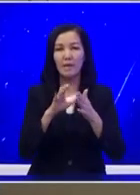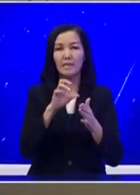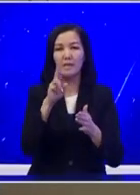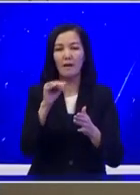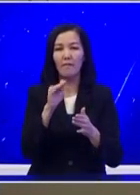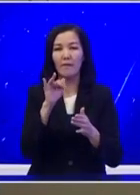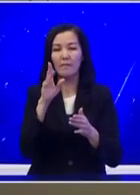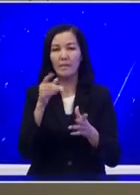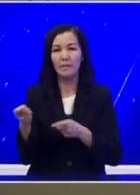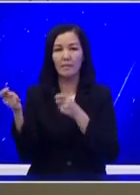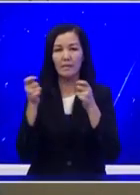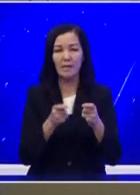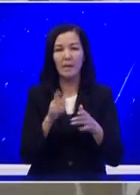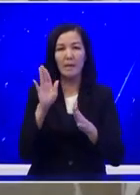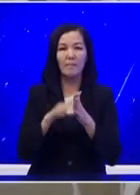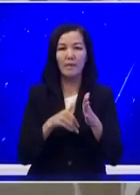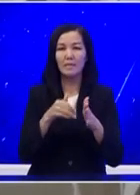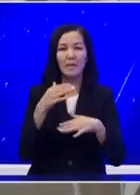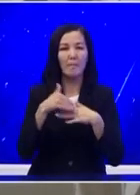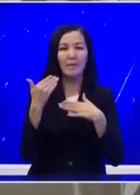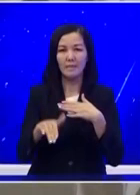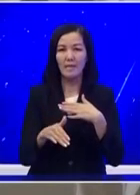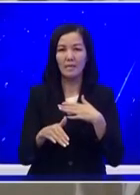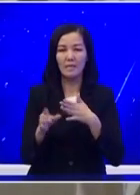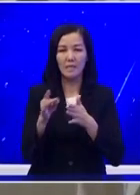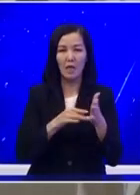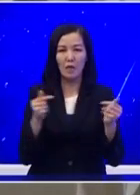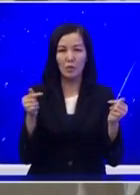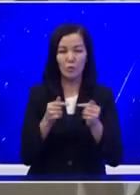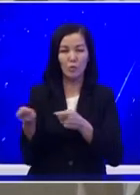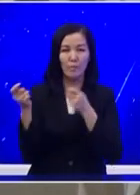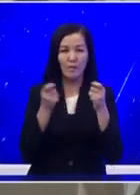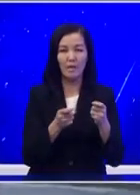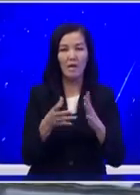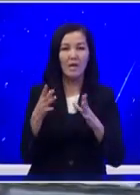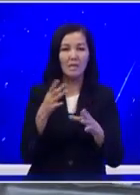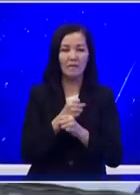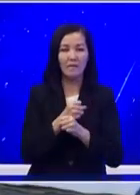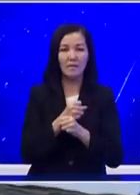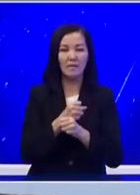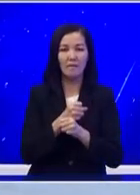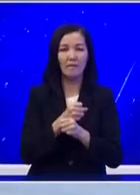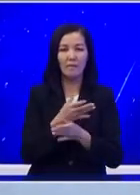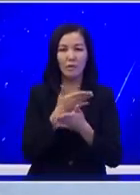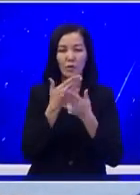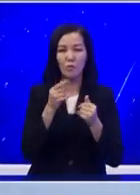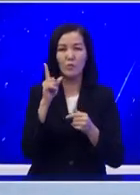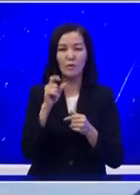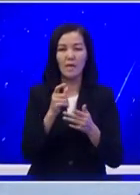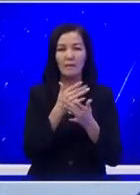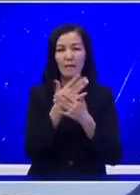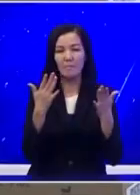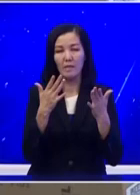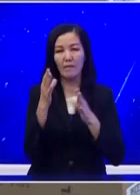«Фармация», поставки производятся без задержек. Дефицита препаратов тоже нет, заявляют они. Всего на складе имеется более 100